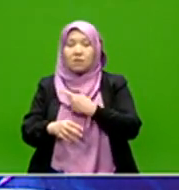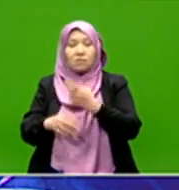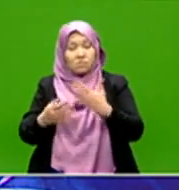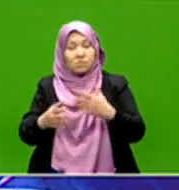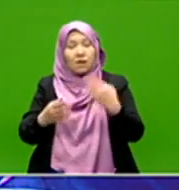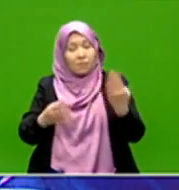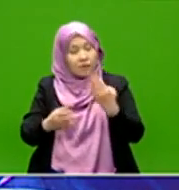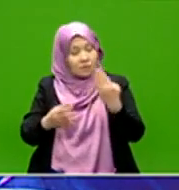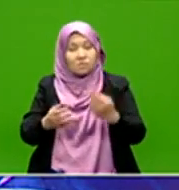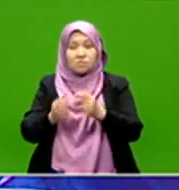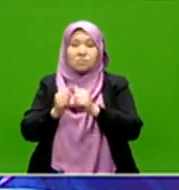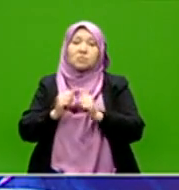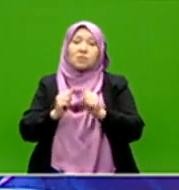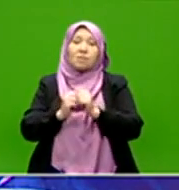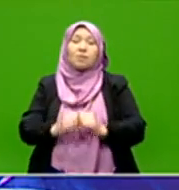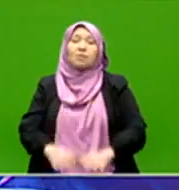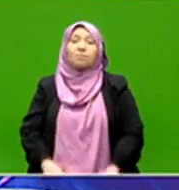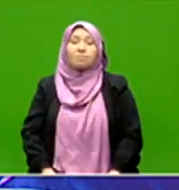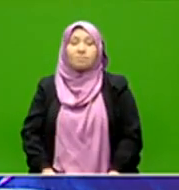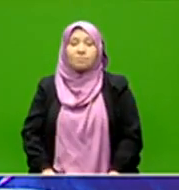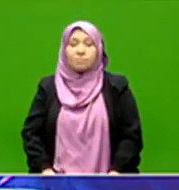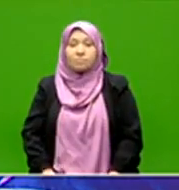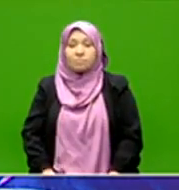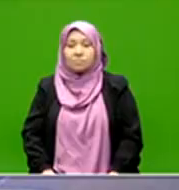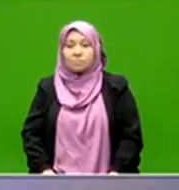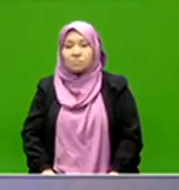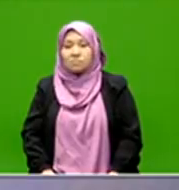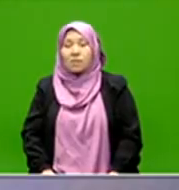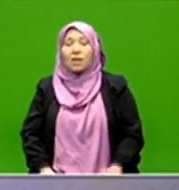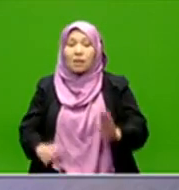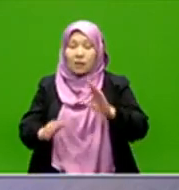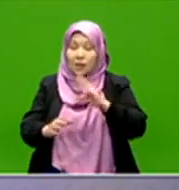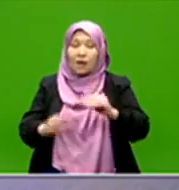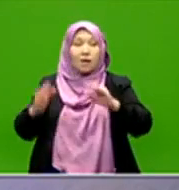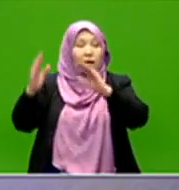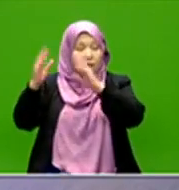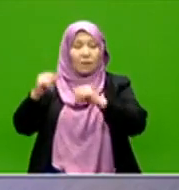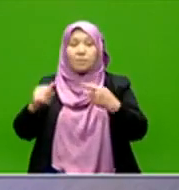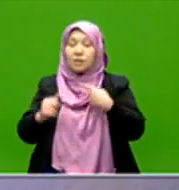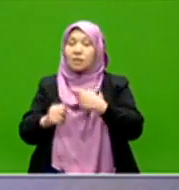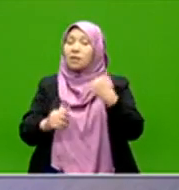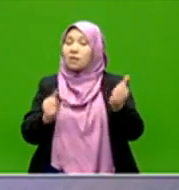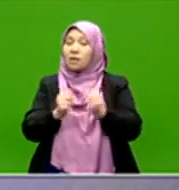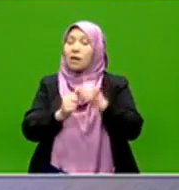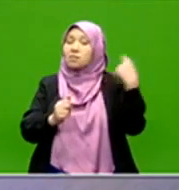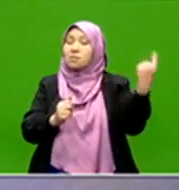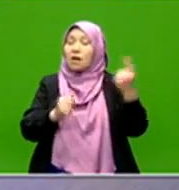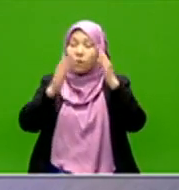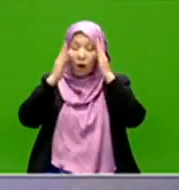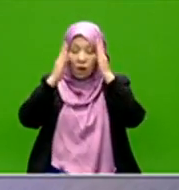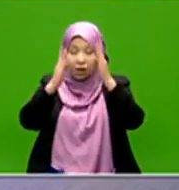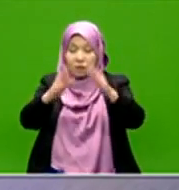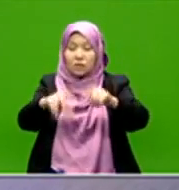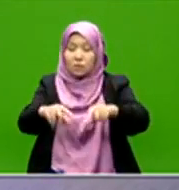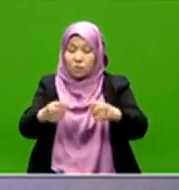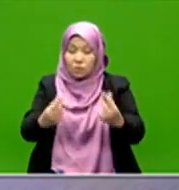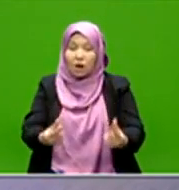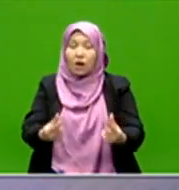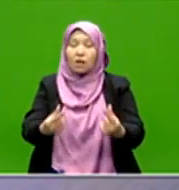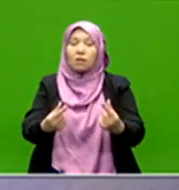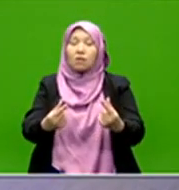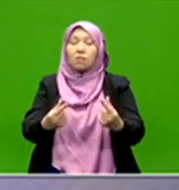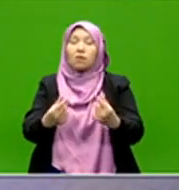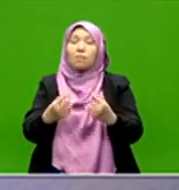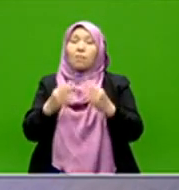bersama, bersemangat dengan Al-Quran. Betul. Ya, jadi moga-moga dengan kita selalu menghayati Al-Quran ini, dia melenturkan